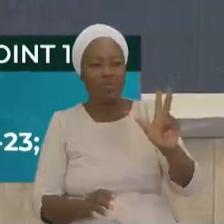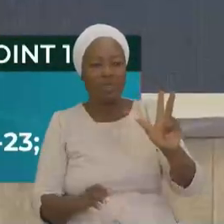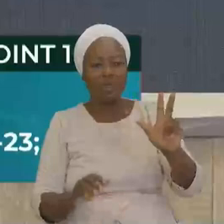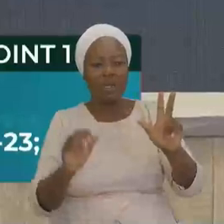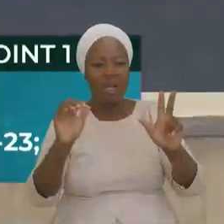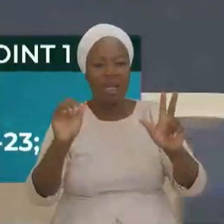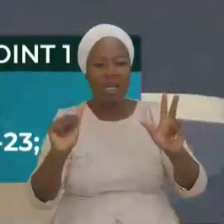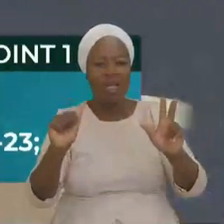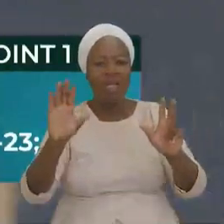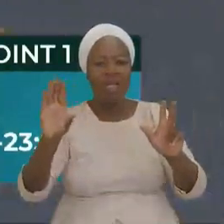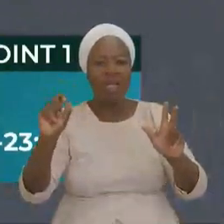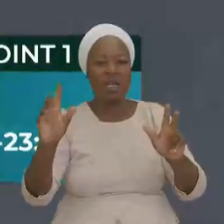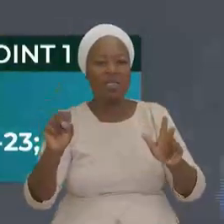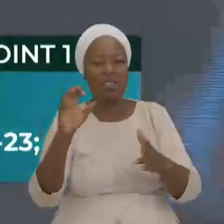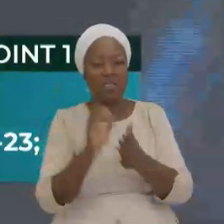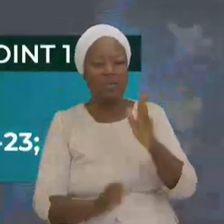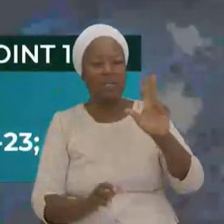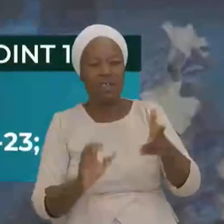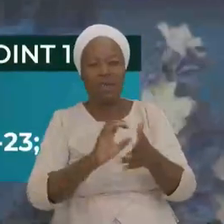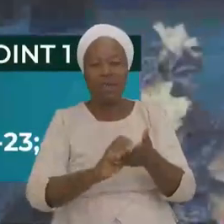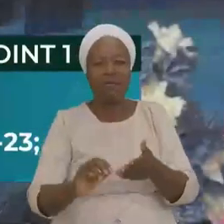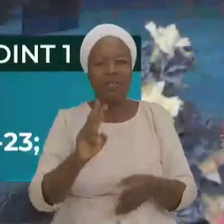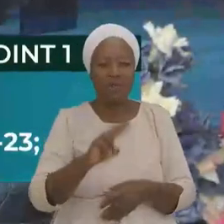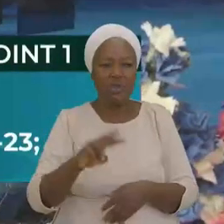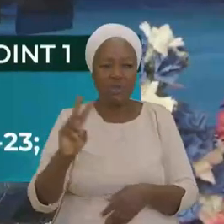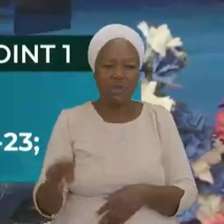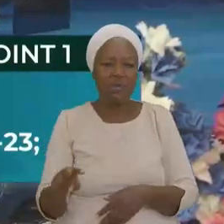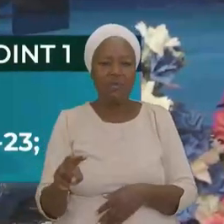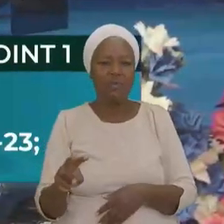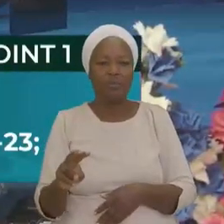Actes au chapitre 3, verset